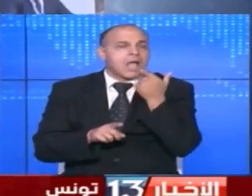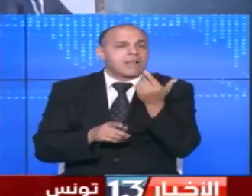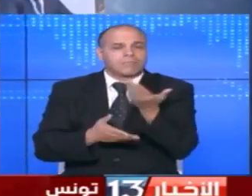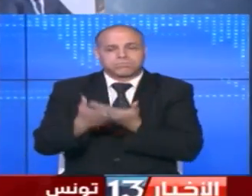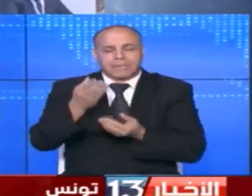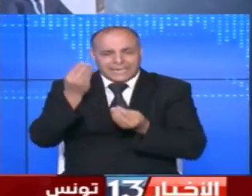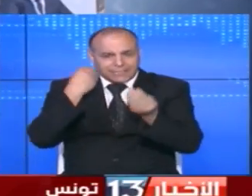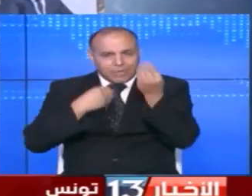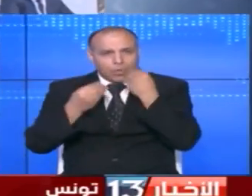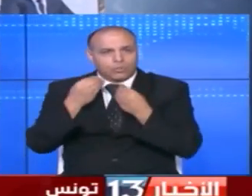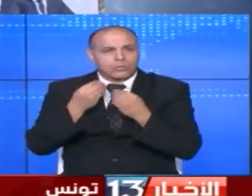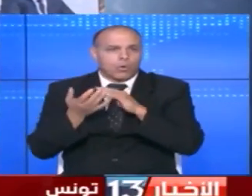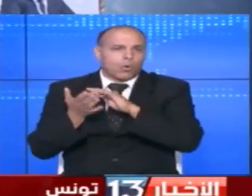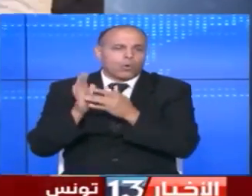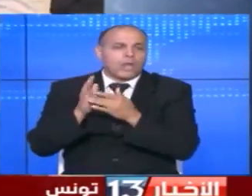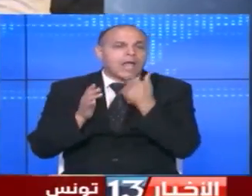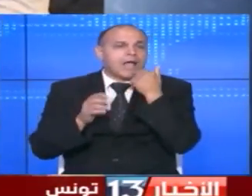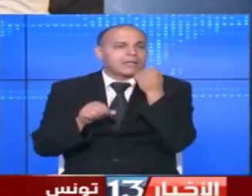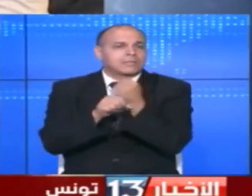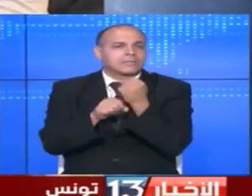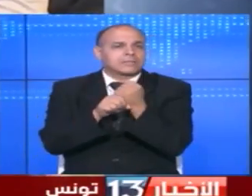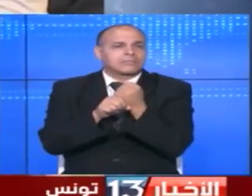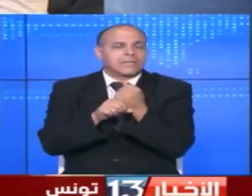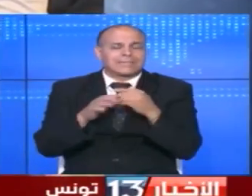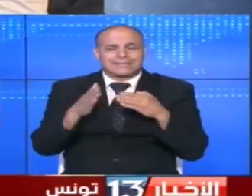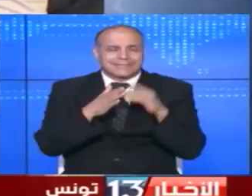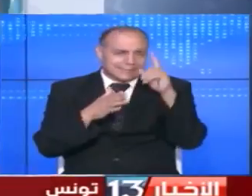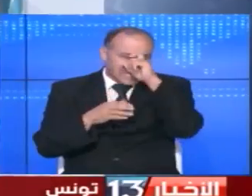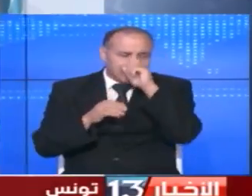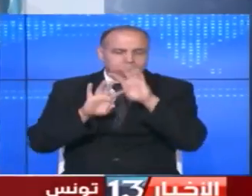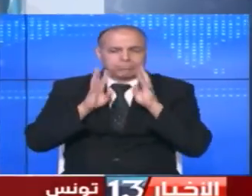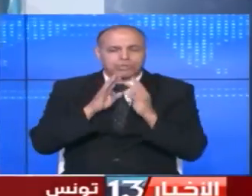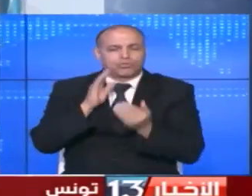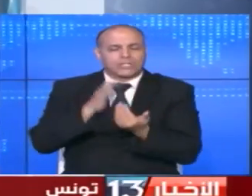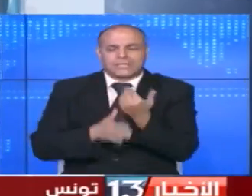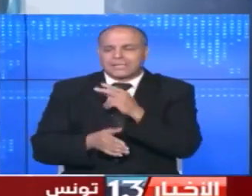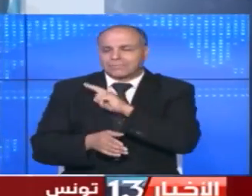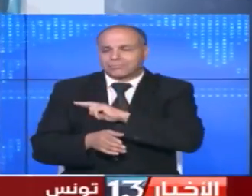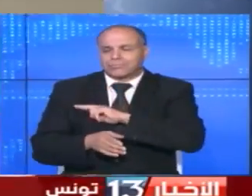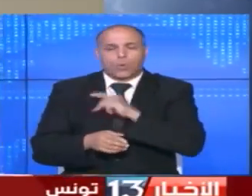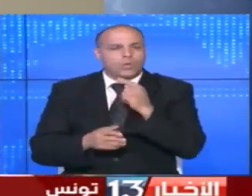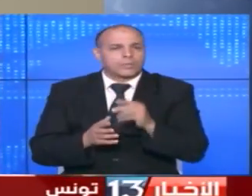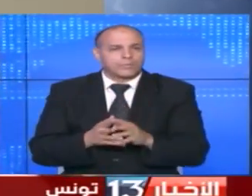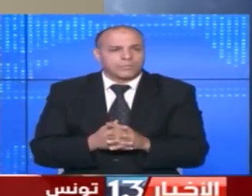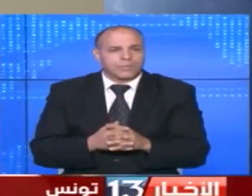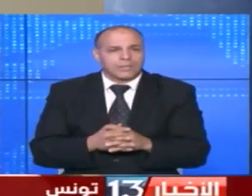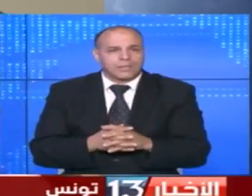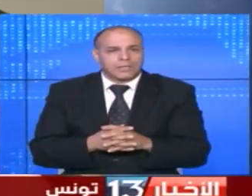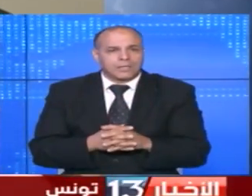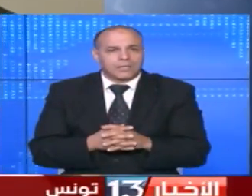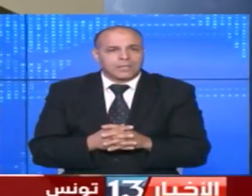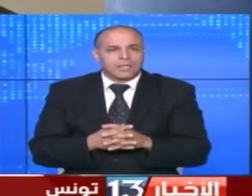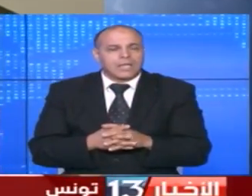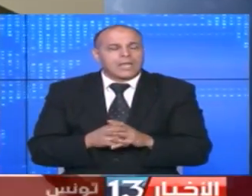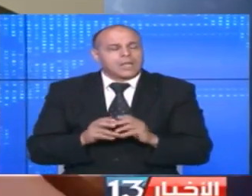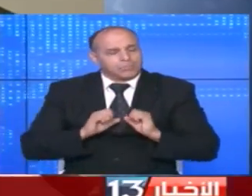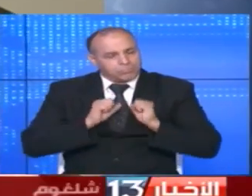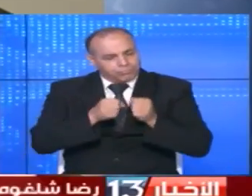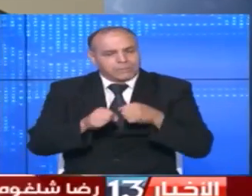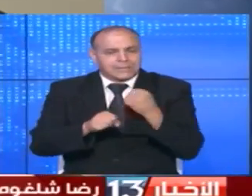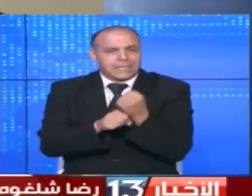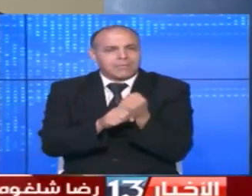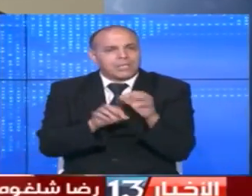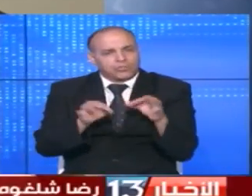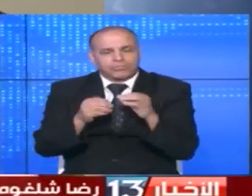التجارب بين مختلف الفاعلين في مواجهه تحديات تشريعيه جديده لقطع التامين او تكاثف الجهود وايجاد